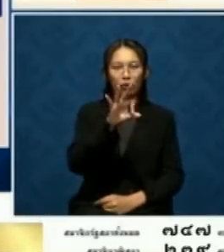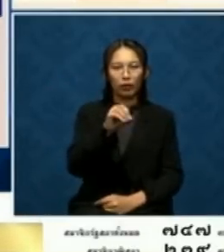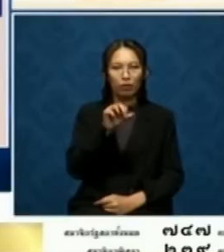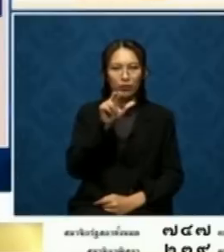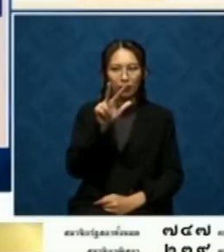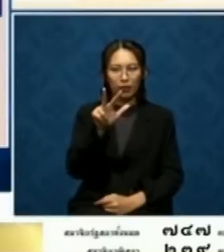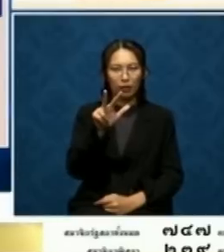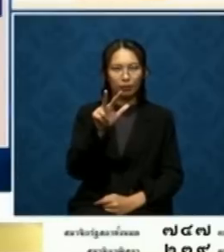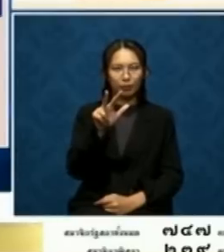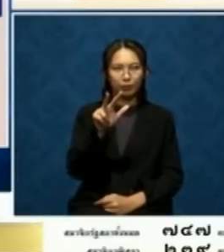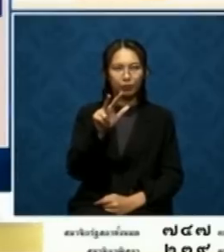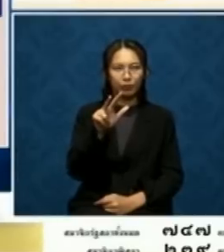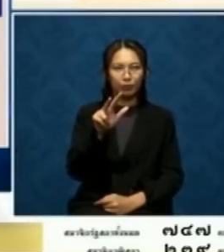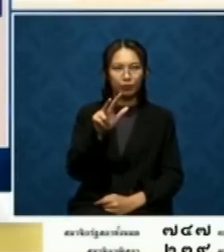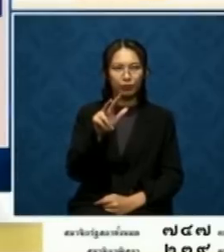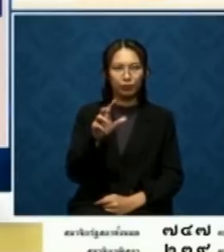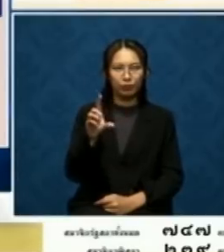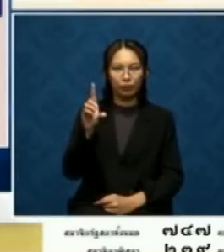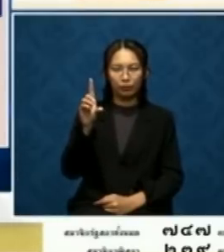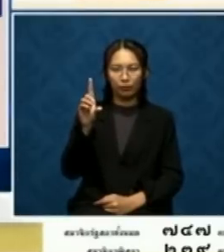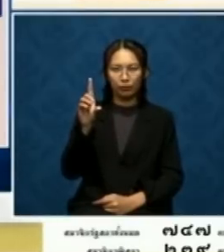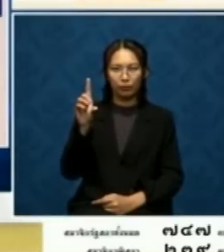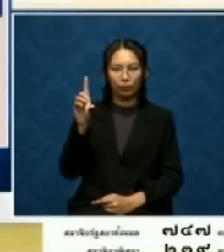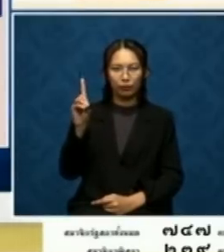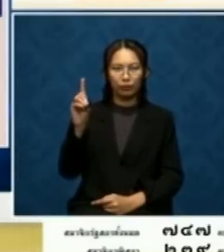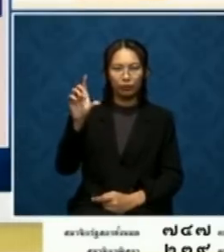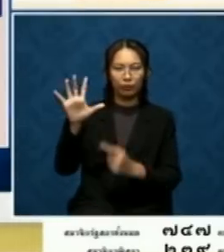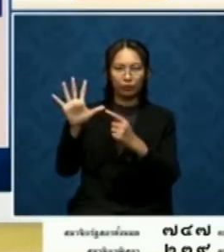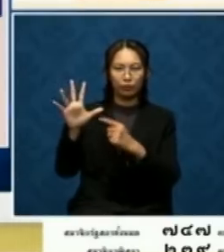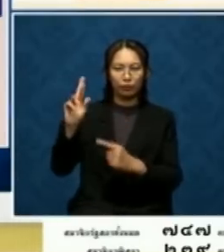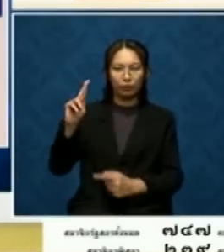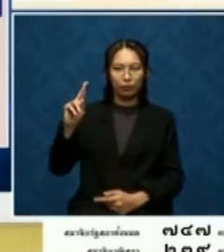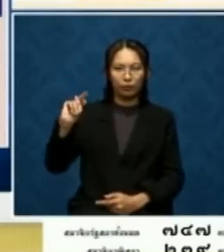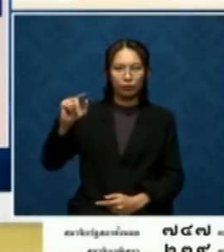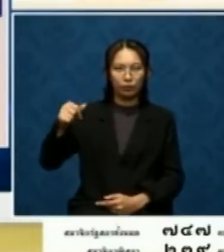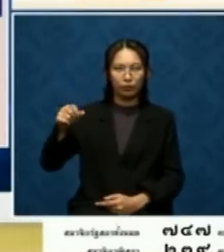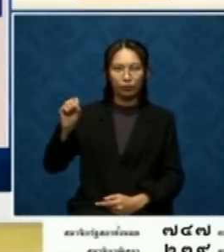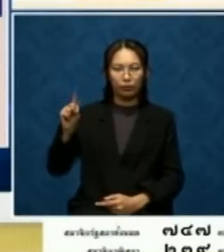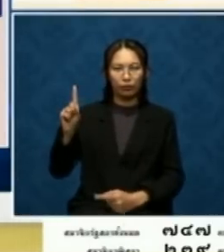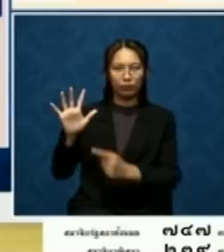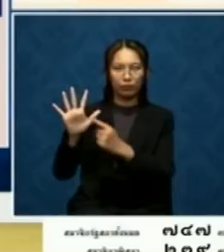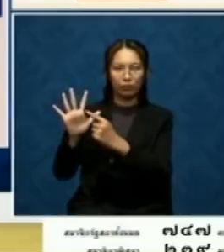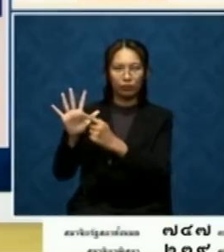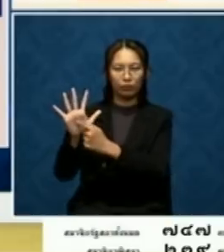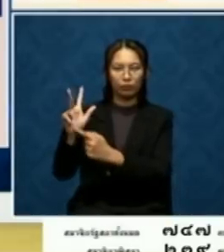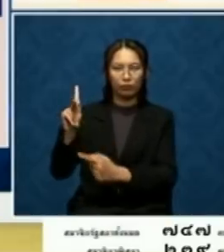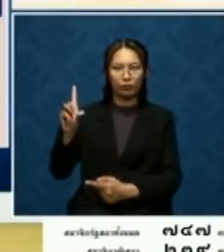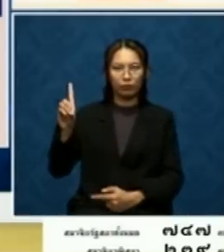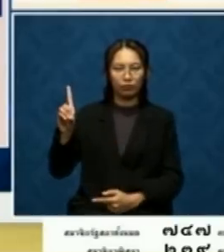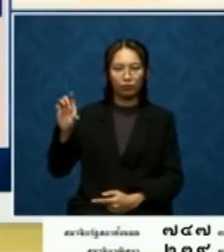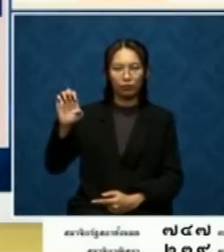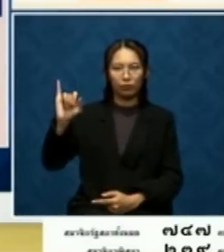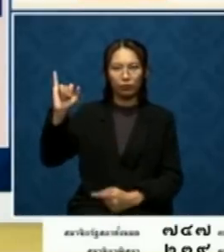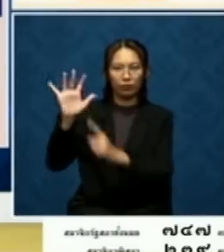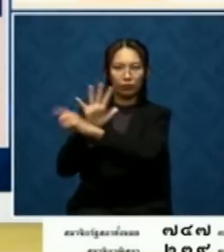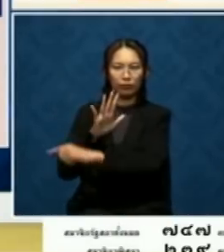ไป75เสียงด้วยกันนะคะไม่เห็นชอบอีก52เสียงคือณตอนนี้ถ้ารวมคะแนนกลมๆนะคะ เห็นชอบเนี่ยมากกว่า